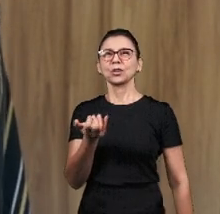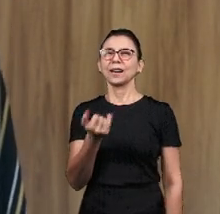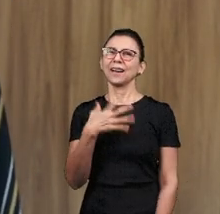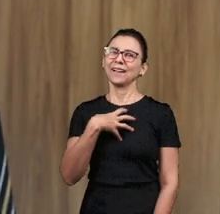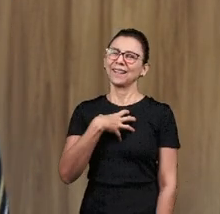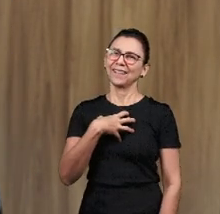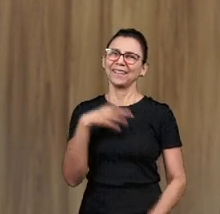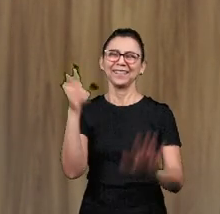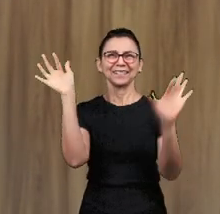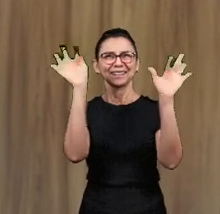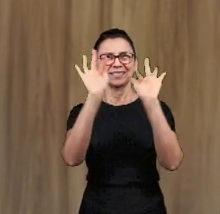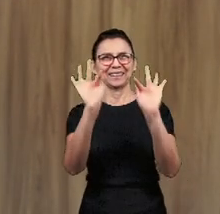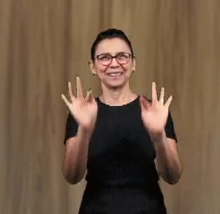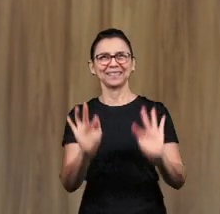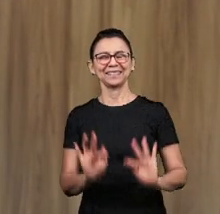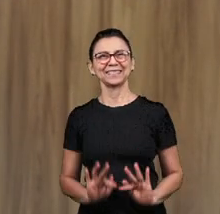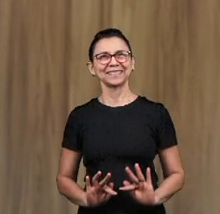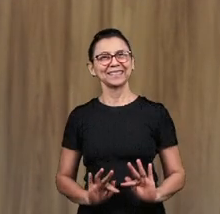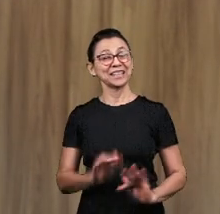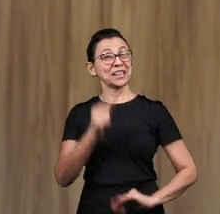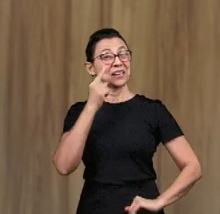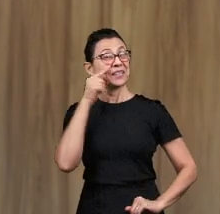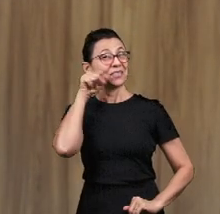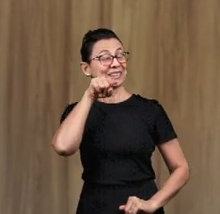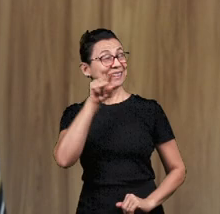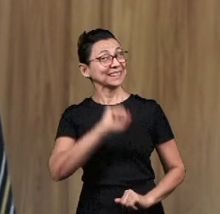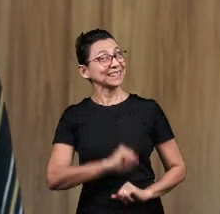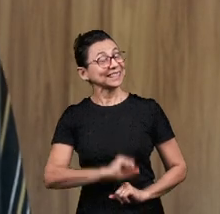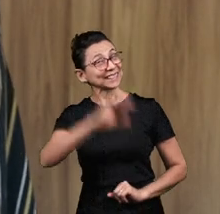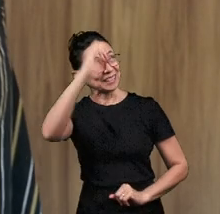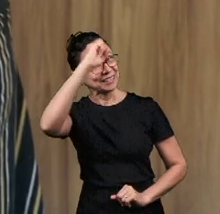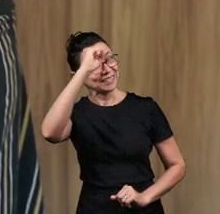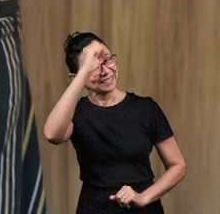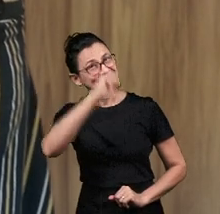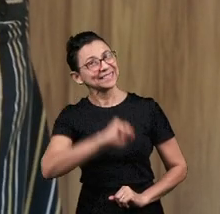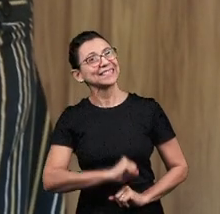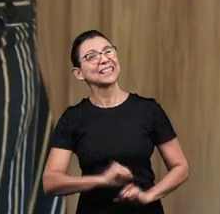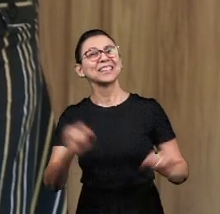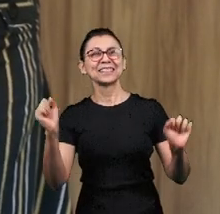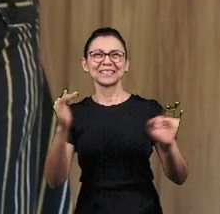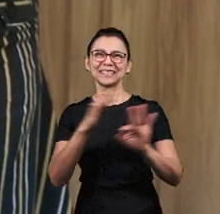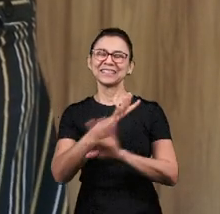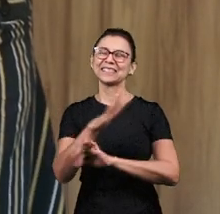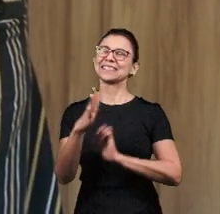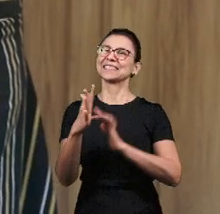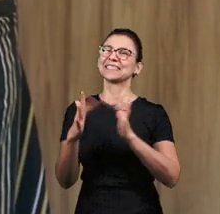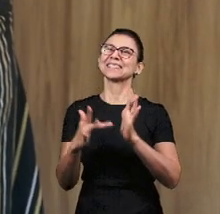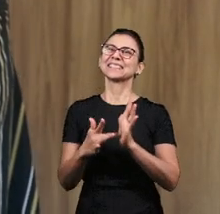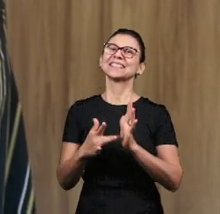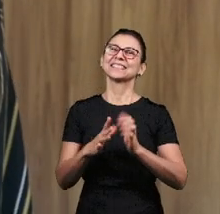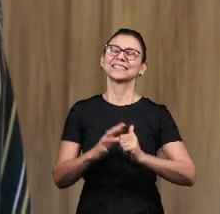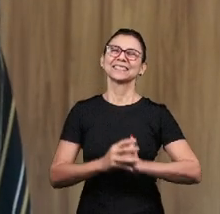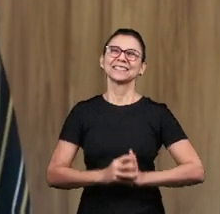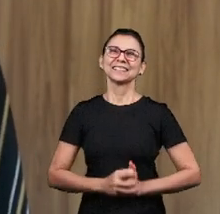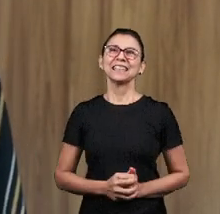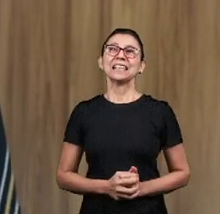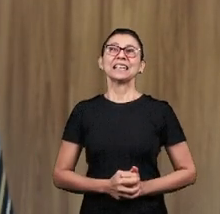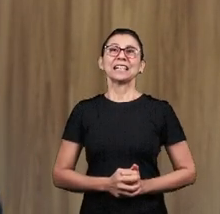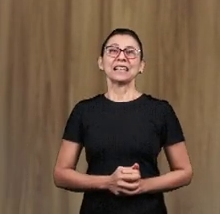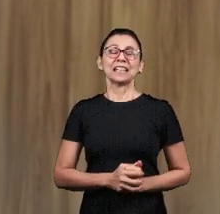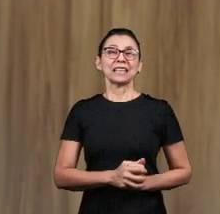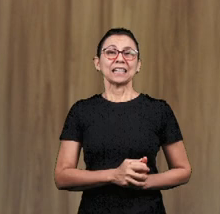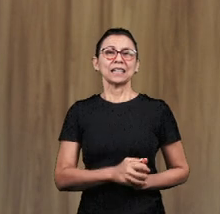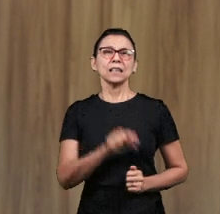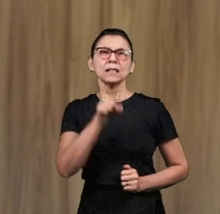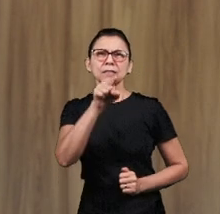laisse très joyeux. Nous voyons que vous apprenez. Gloire à Jésus. Et ceux qui souhaitent